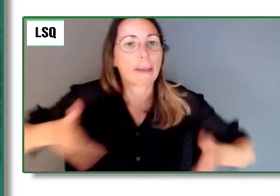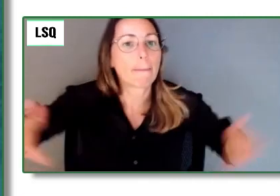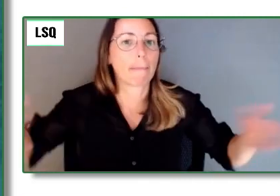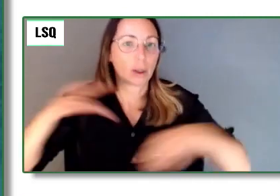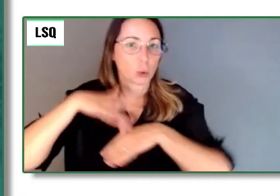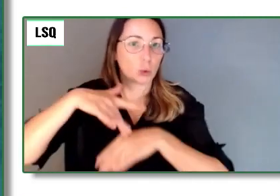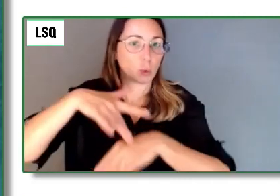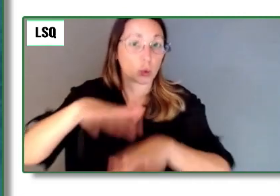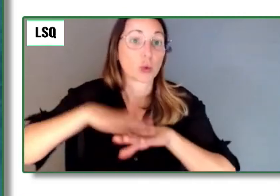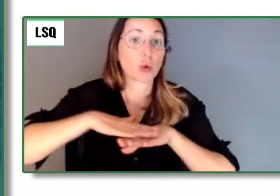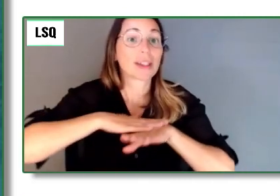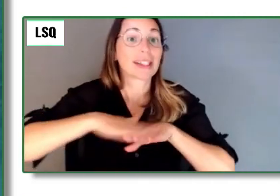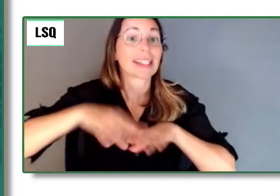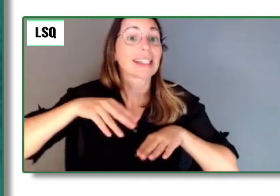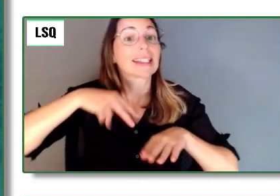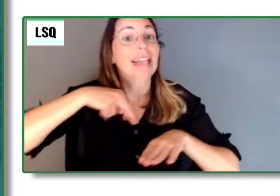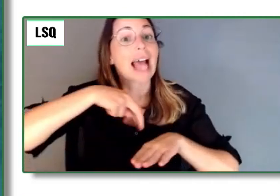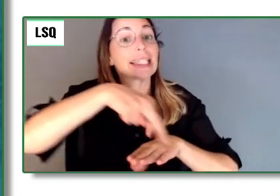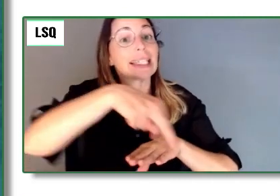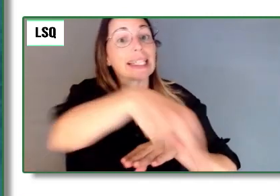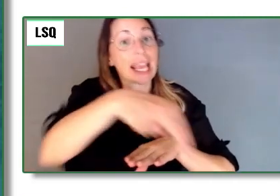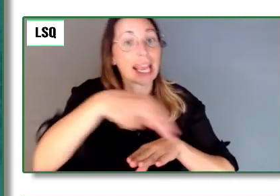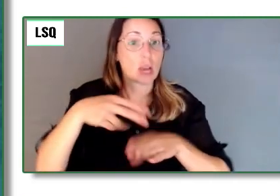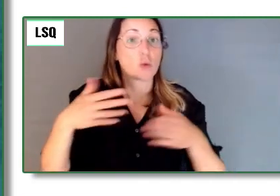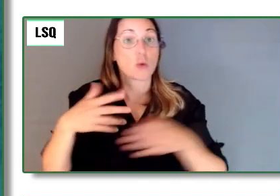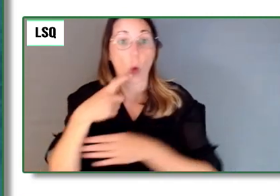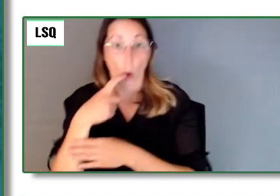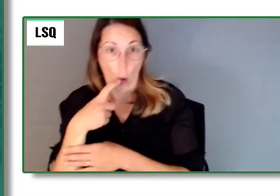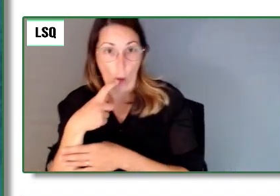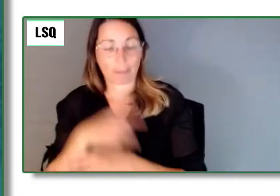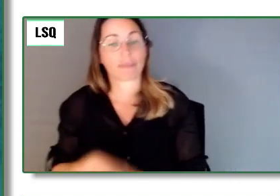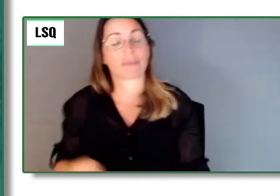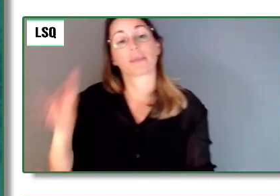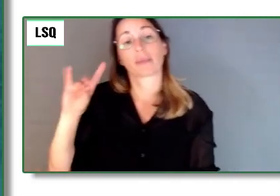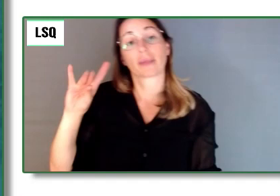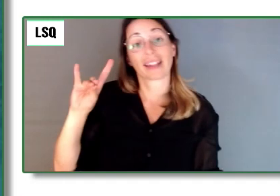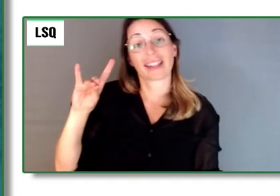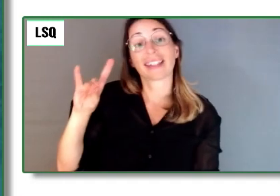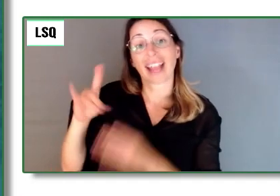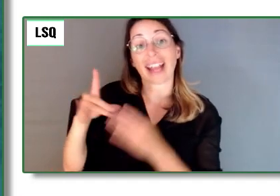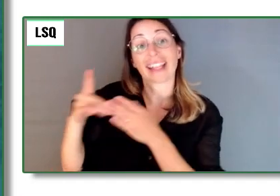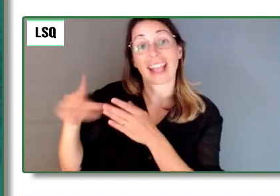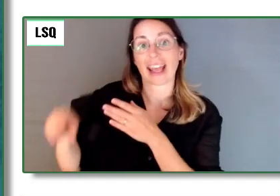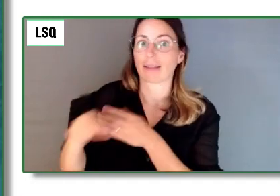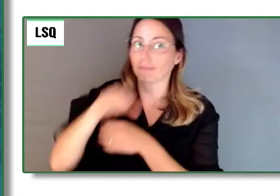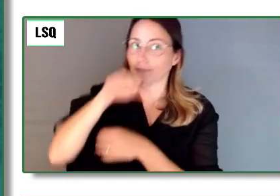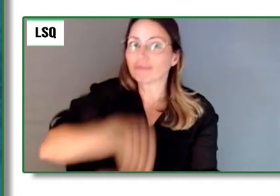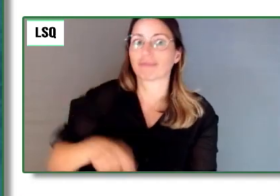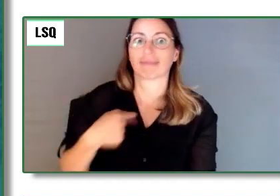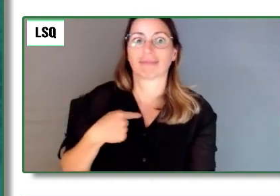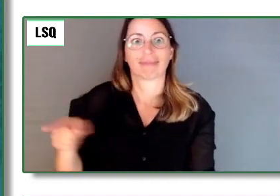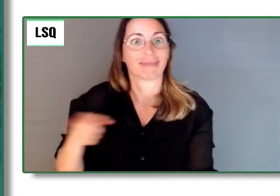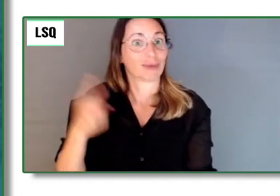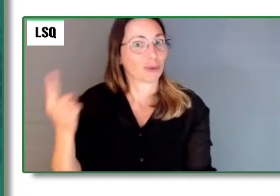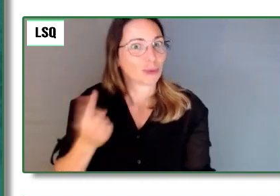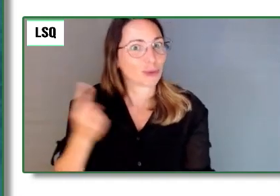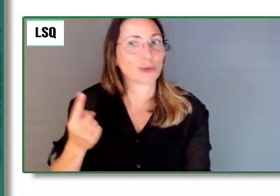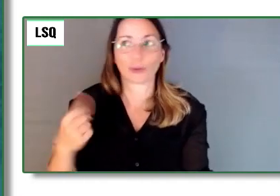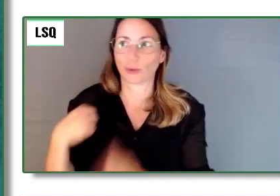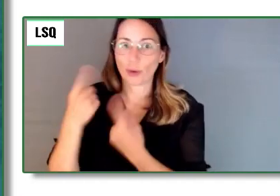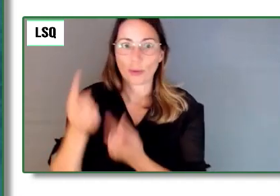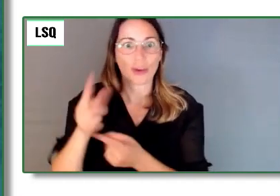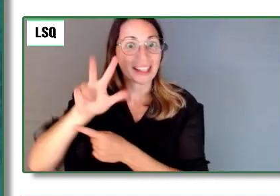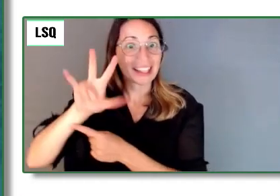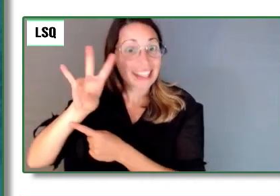un guide chien depuis 37 ans. Pas toujours le même, évidemment, d'autres chiens. Mais lorsque vous avez un guide chien, vous n'êtes pas toujours obligé